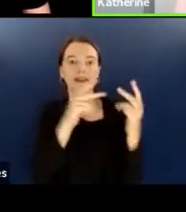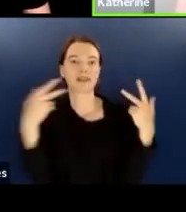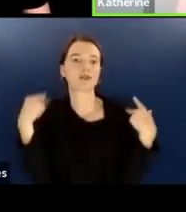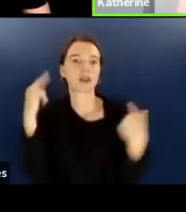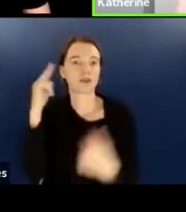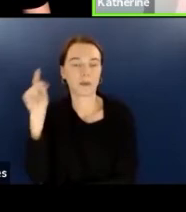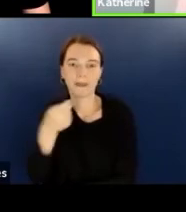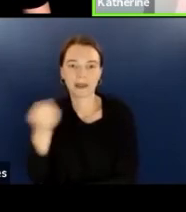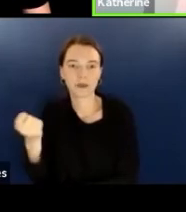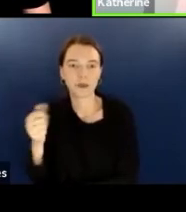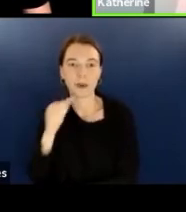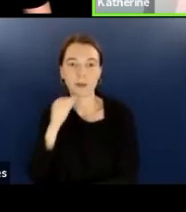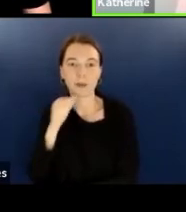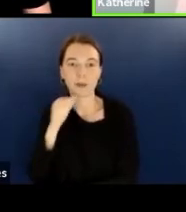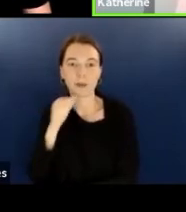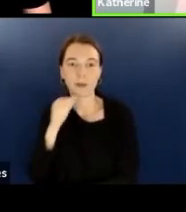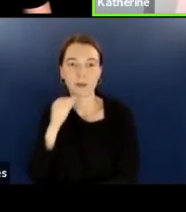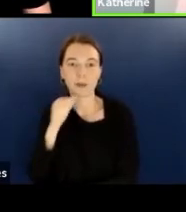personnes sourdes et leurs besoins.